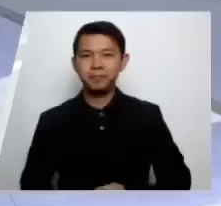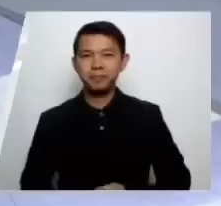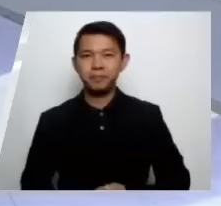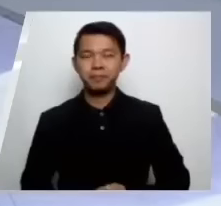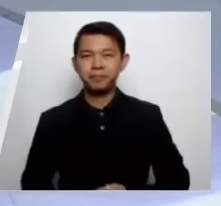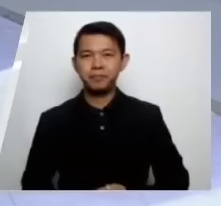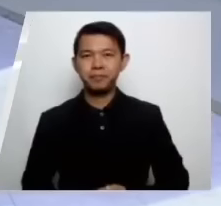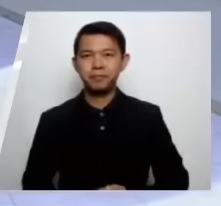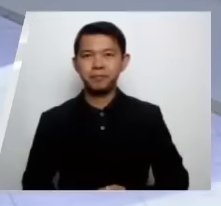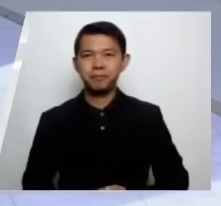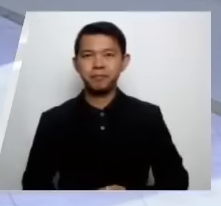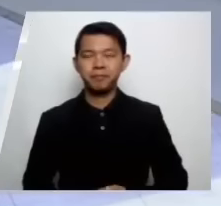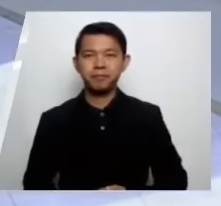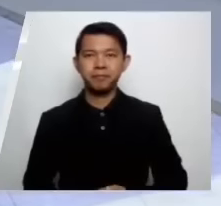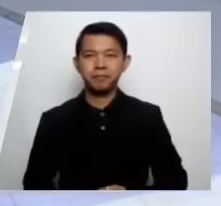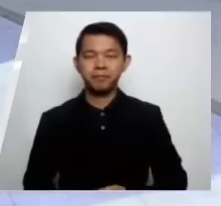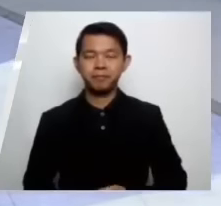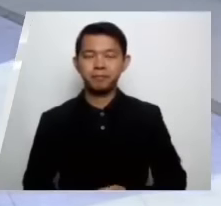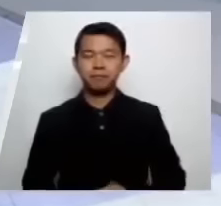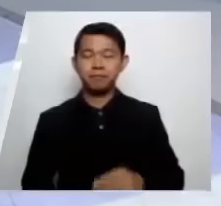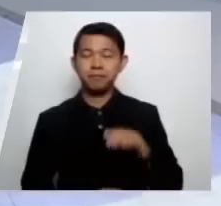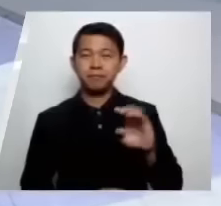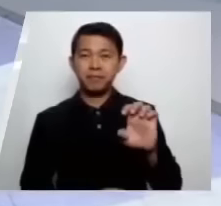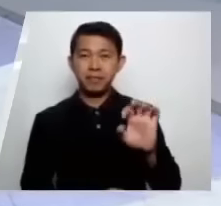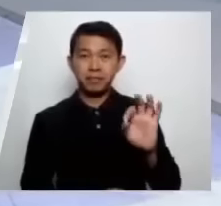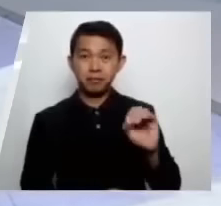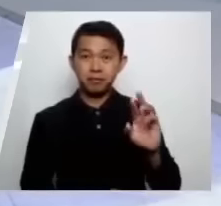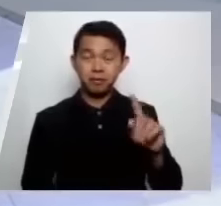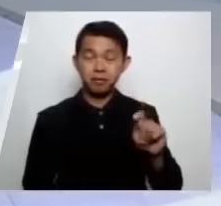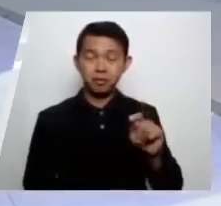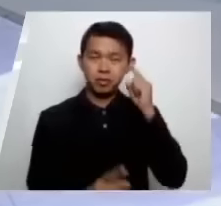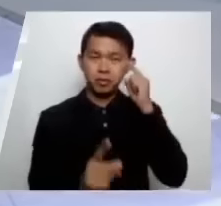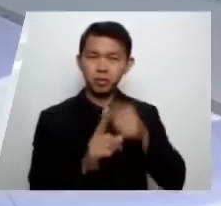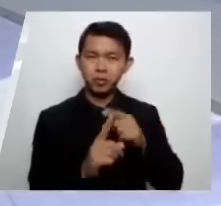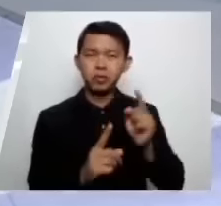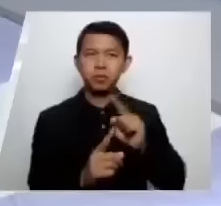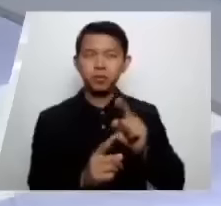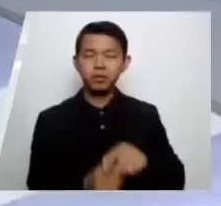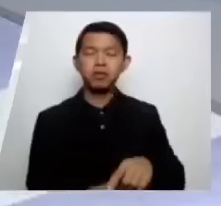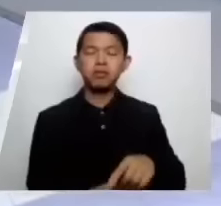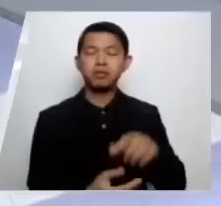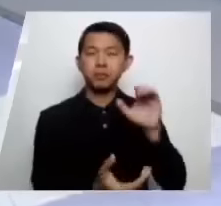Effort kung effort ang pagtupad sa travel goals na isang lalaki at kanyang may bahay.